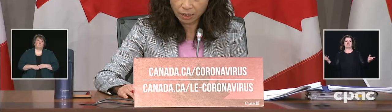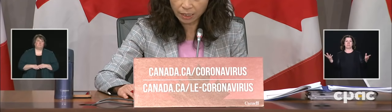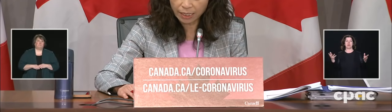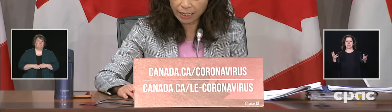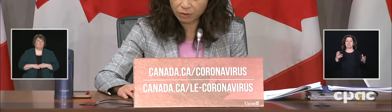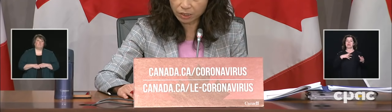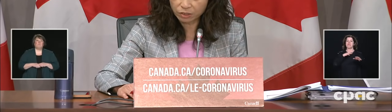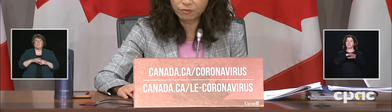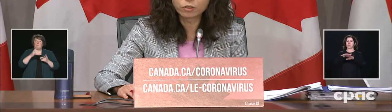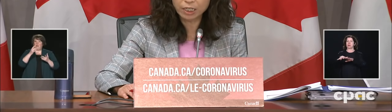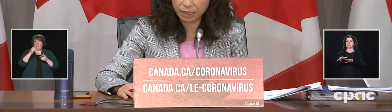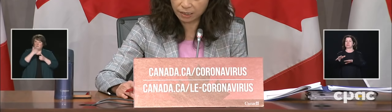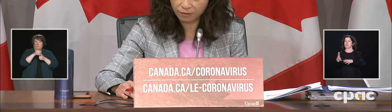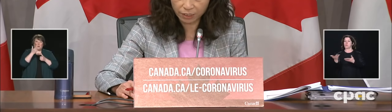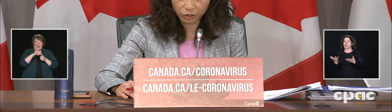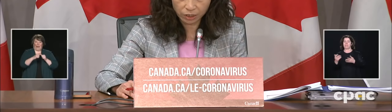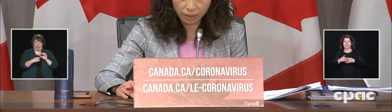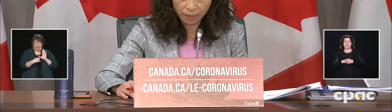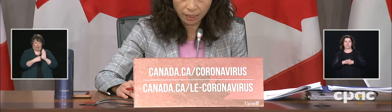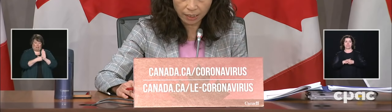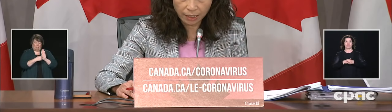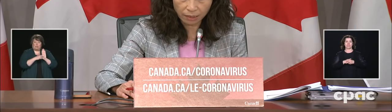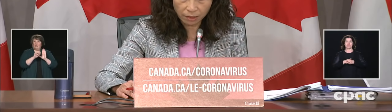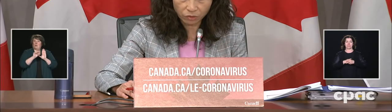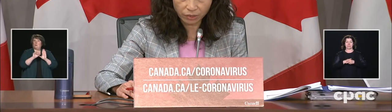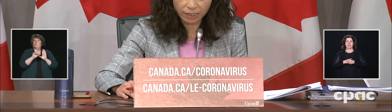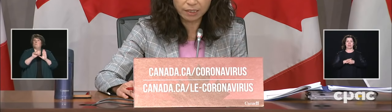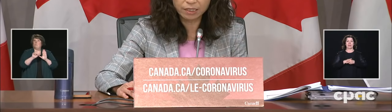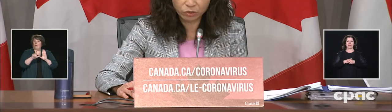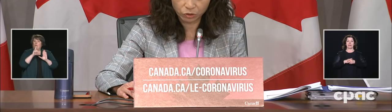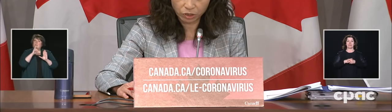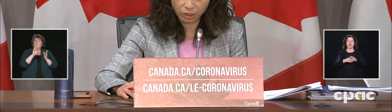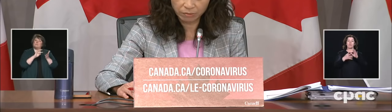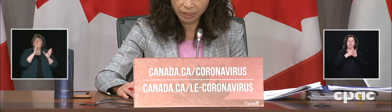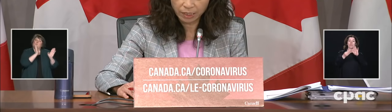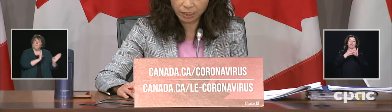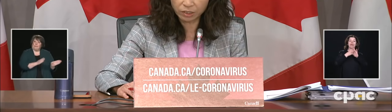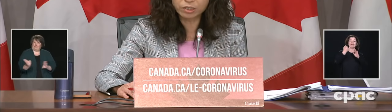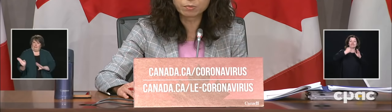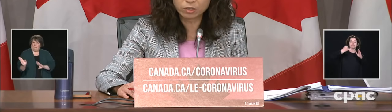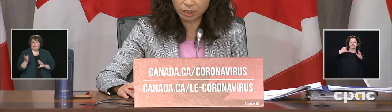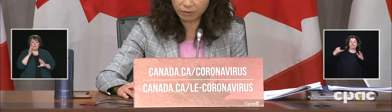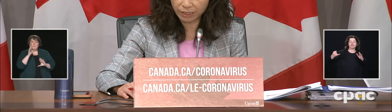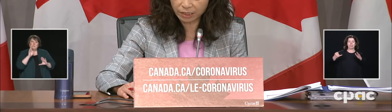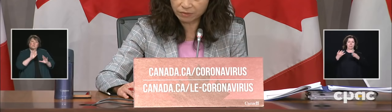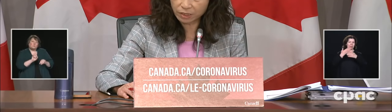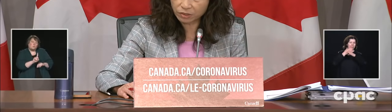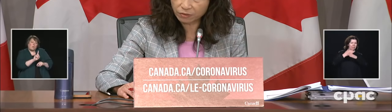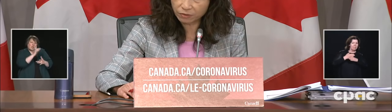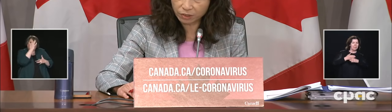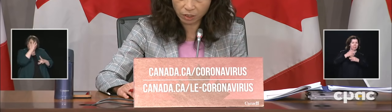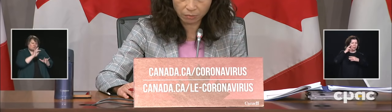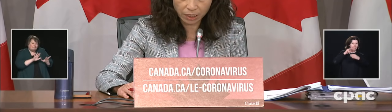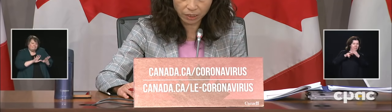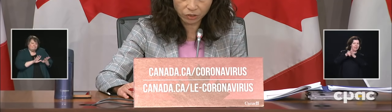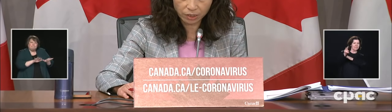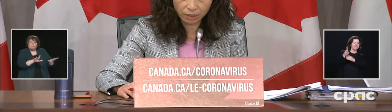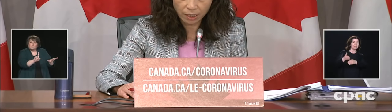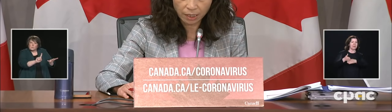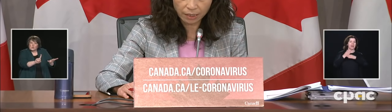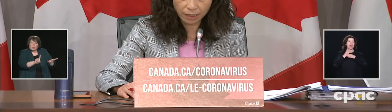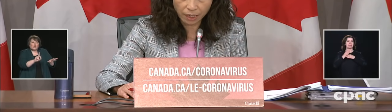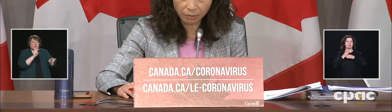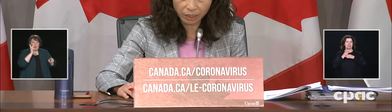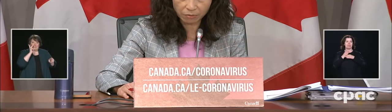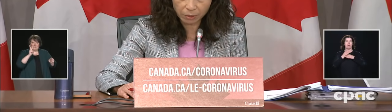tools. They allow us to forecast infection and illness rates in the short term and to explore the effectiveness of different